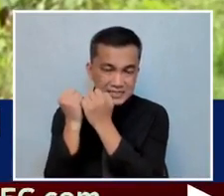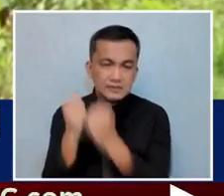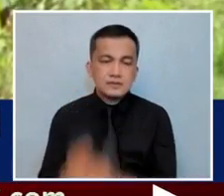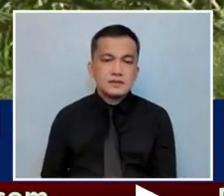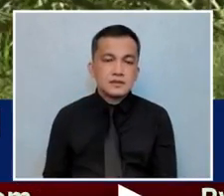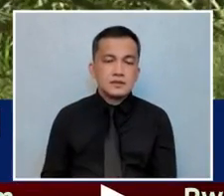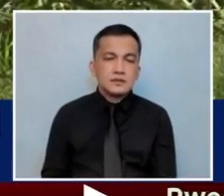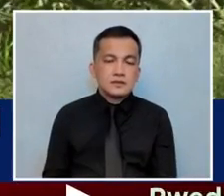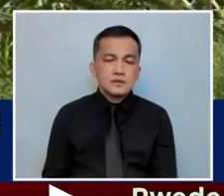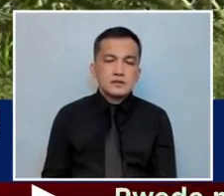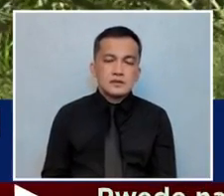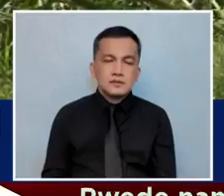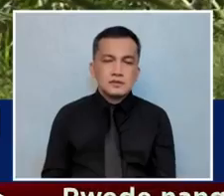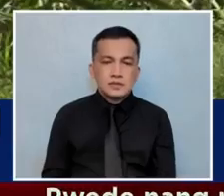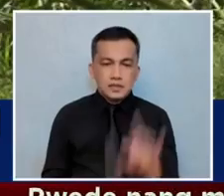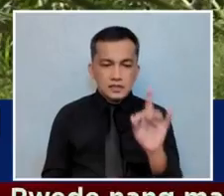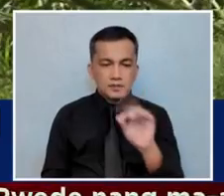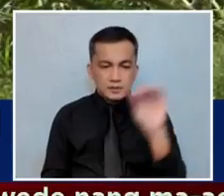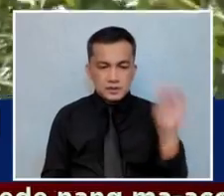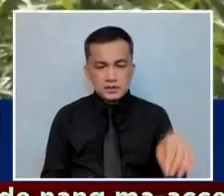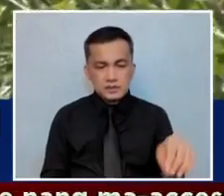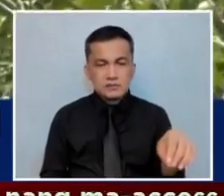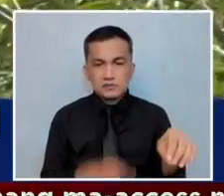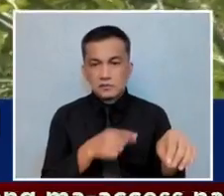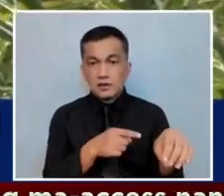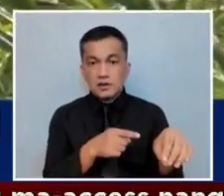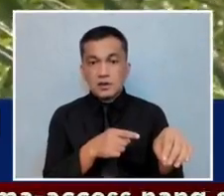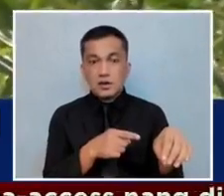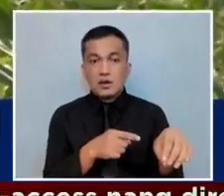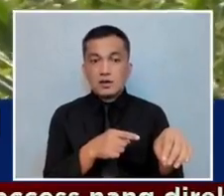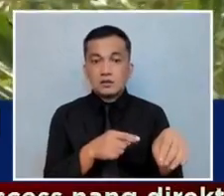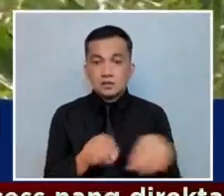Halos 80% ng mga